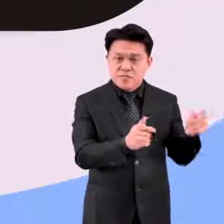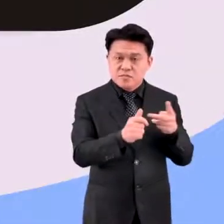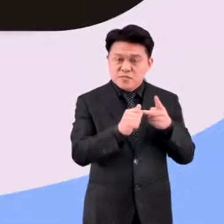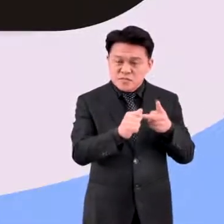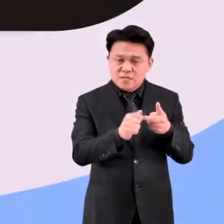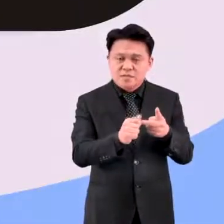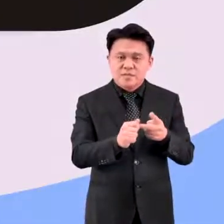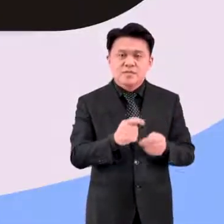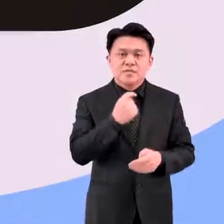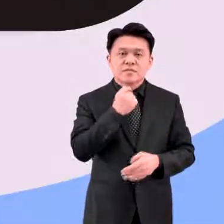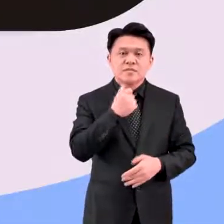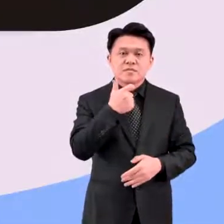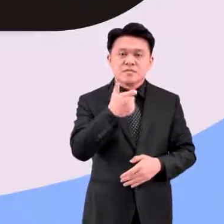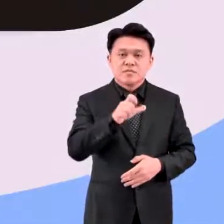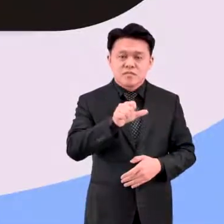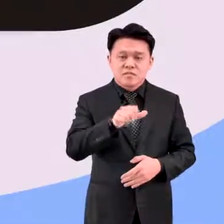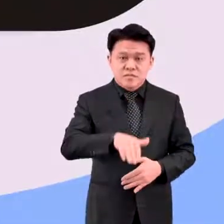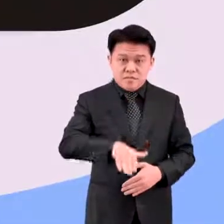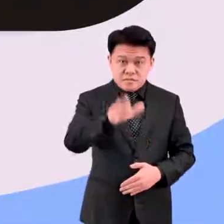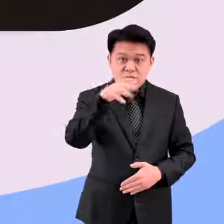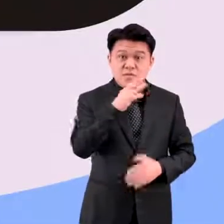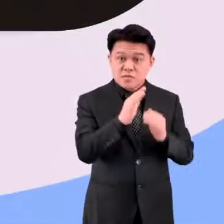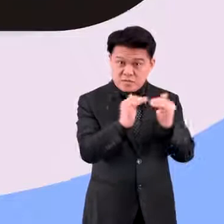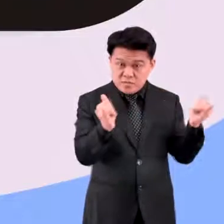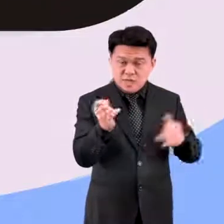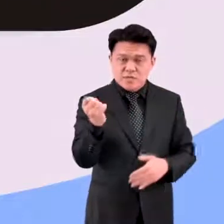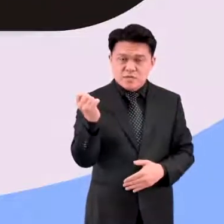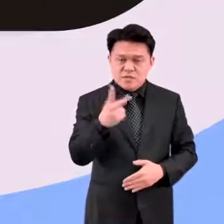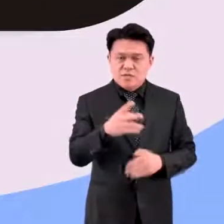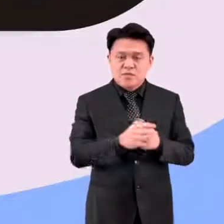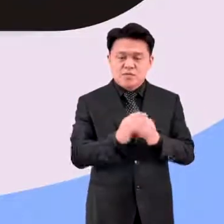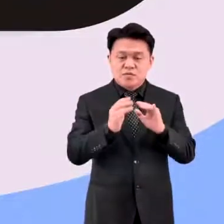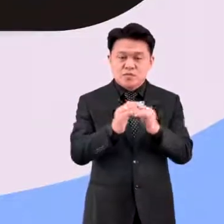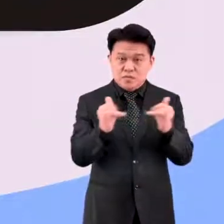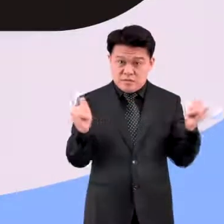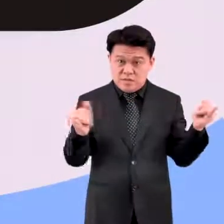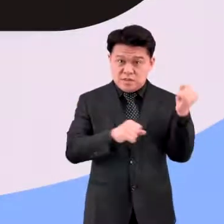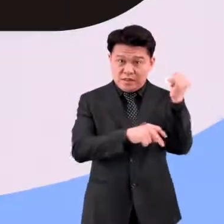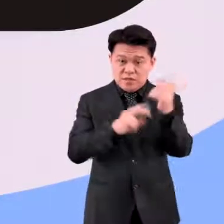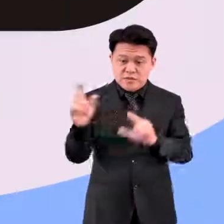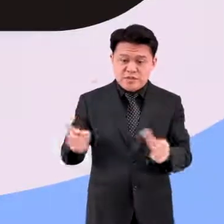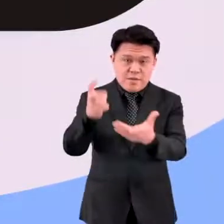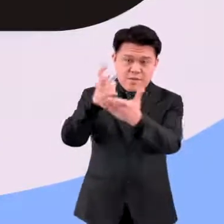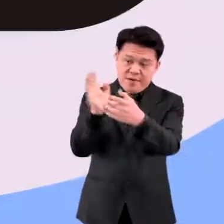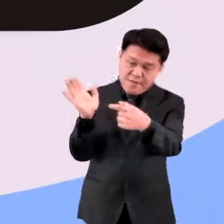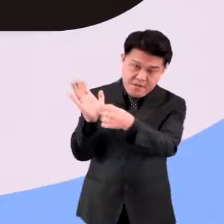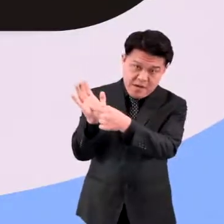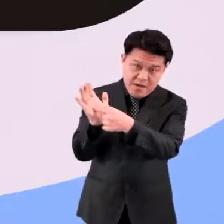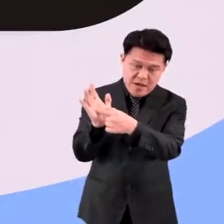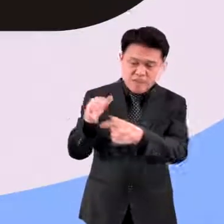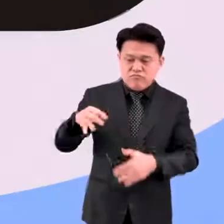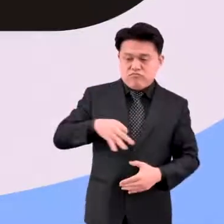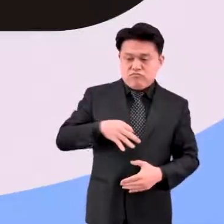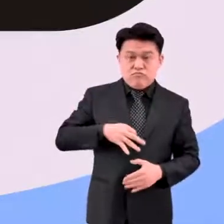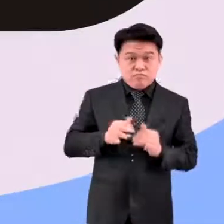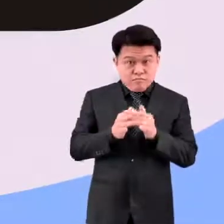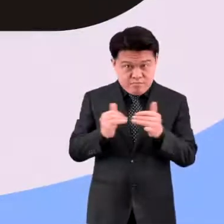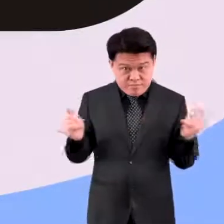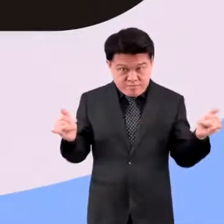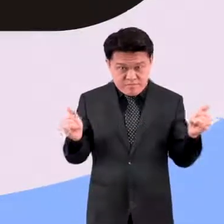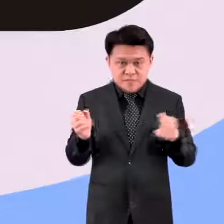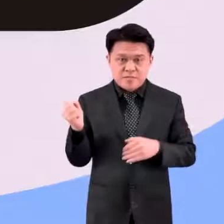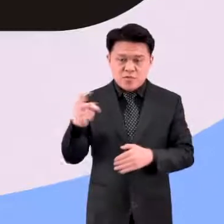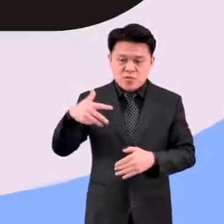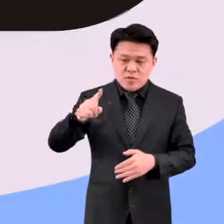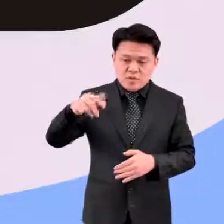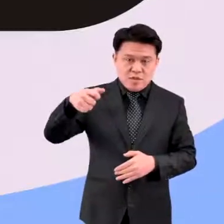장애인이거나 만 65세 이상의 고령자 혹은 국민기초생활법에 따른